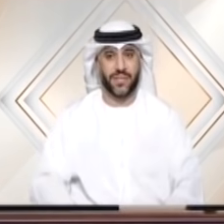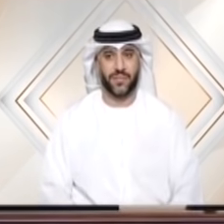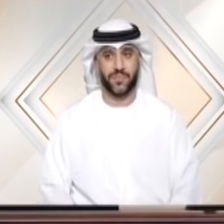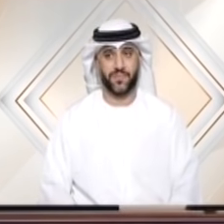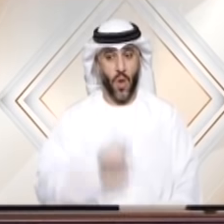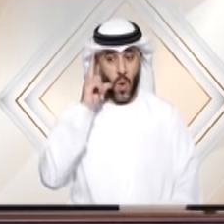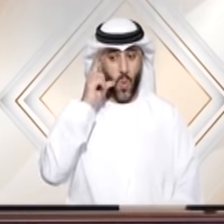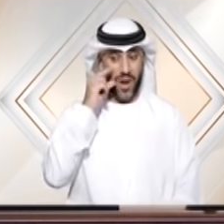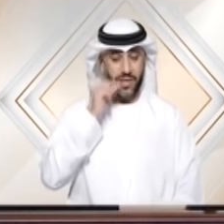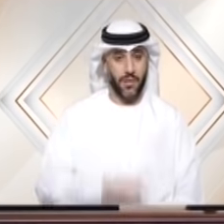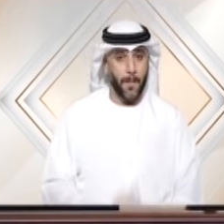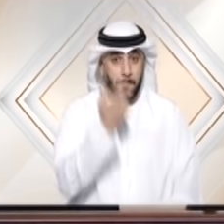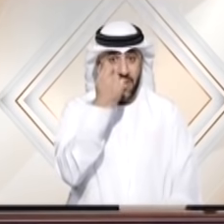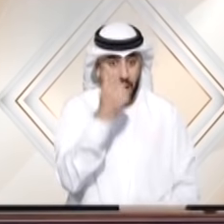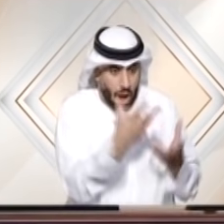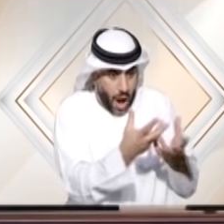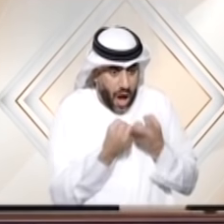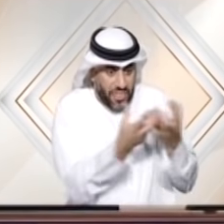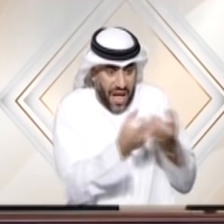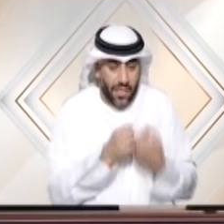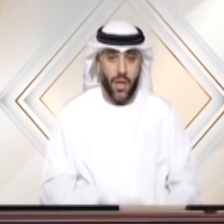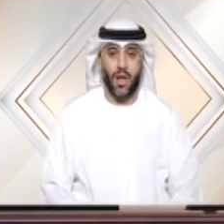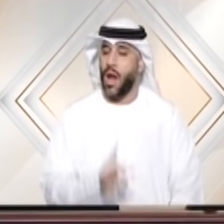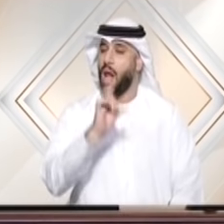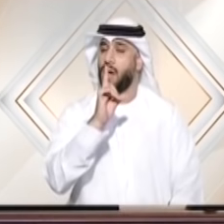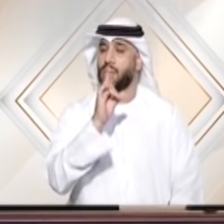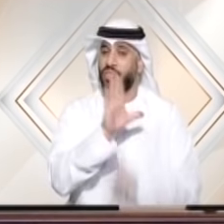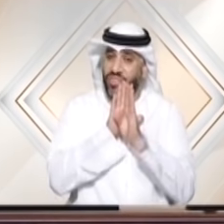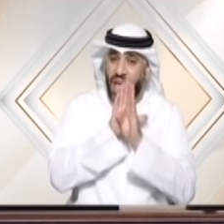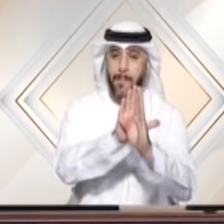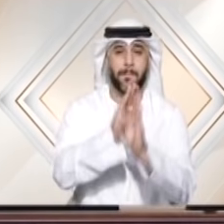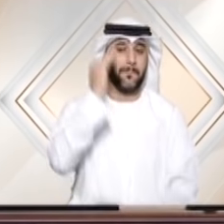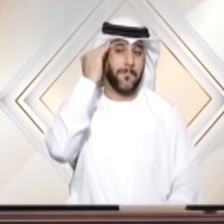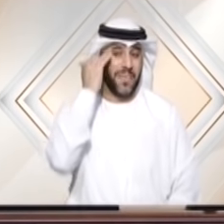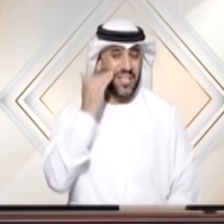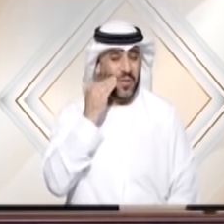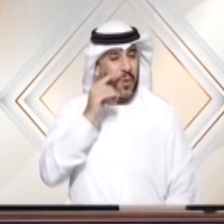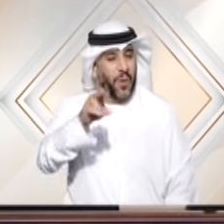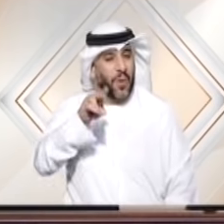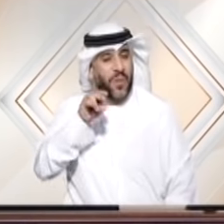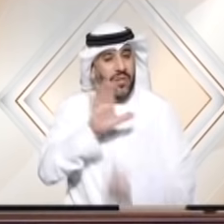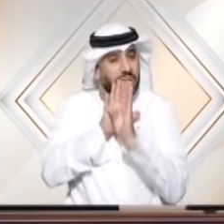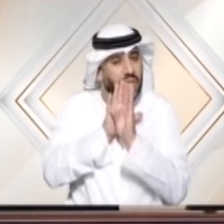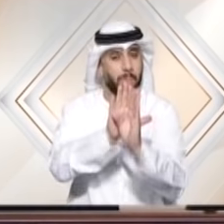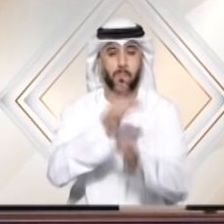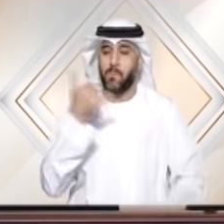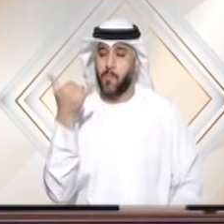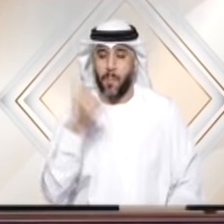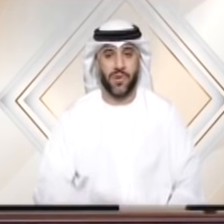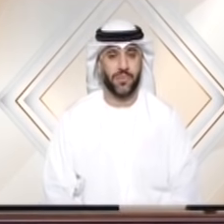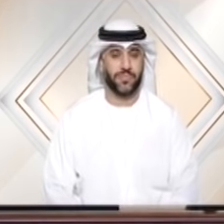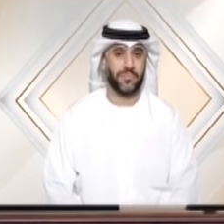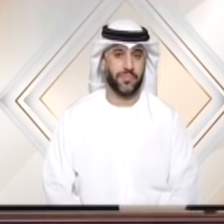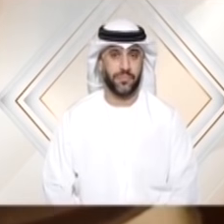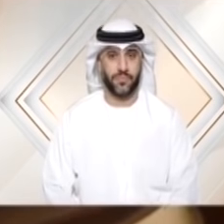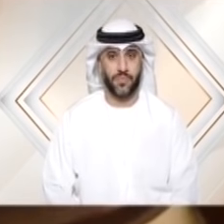الرجولة فقط أن تأخذ المال وتنام، الرجولة أن لا تحتاج خواتك أحد، أن تستند عليك، الرجولة أو